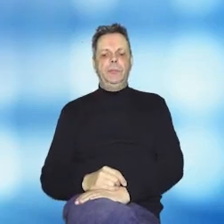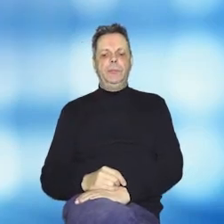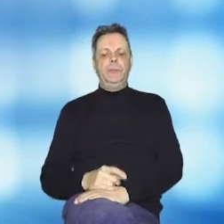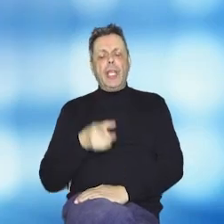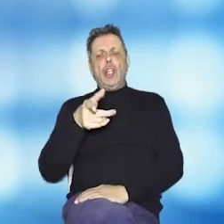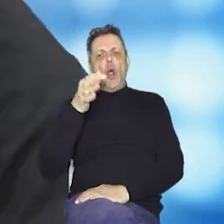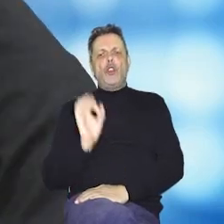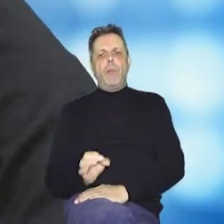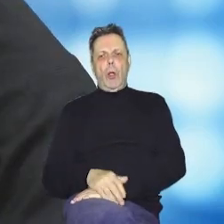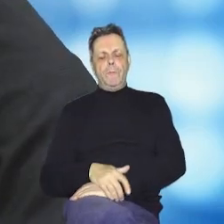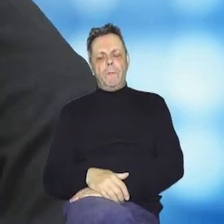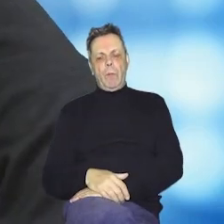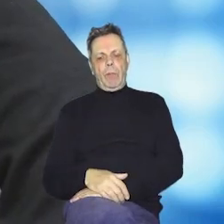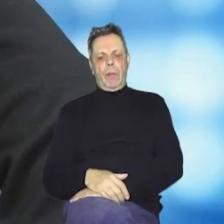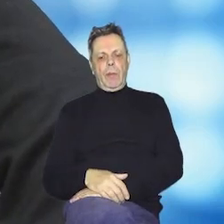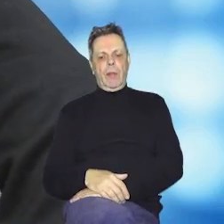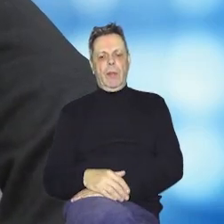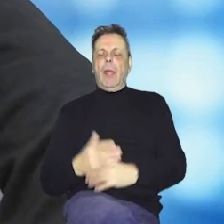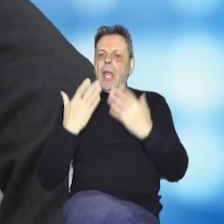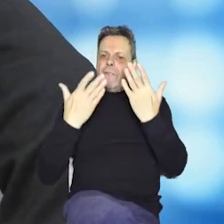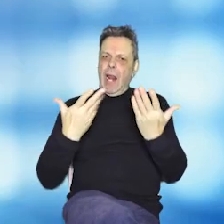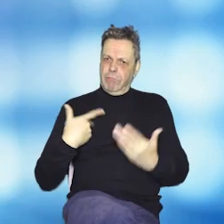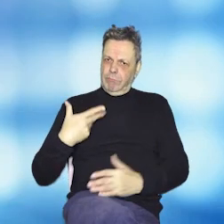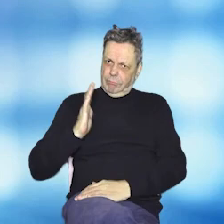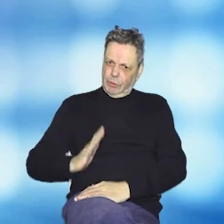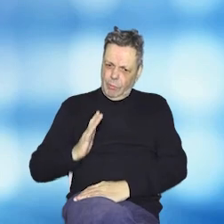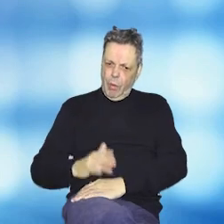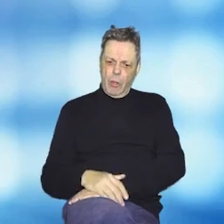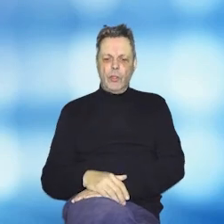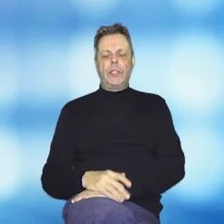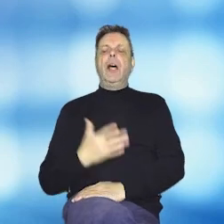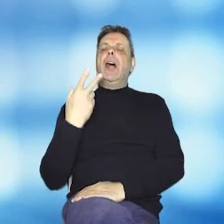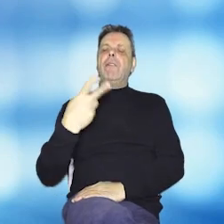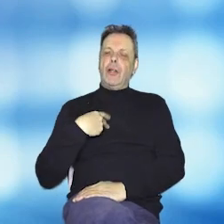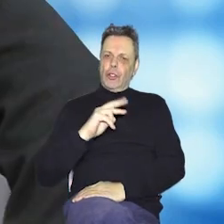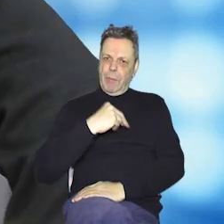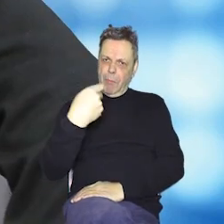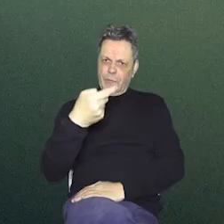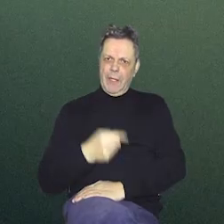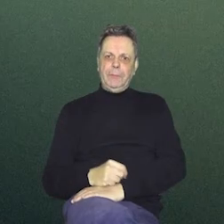vrlo dobro. Upravo to. Da. Hvala vam lijepa na gostovanju. Hvala vama na pozivu.